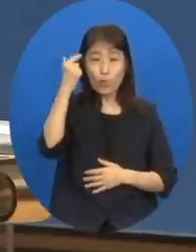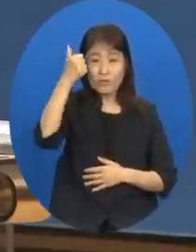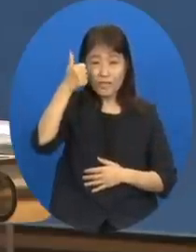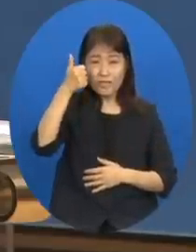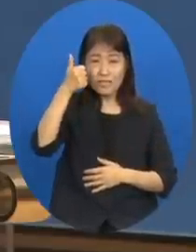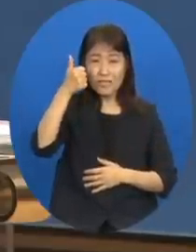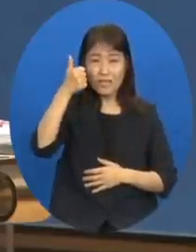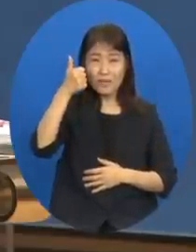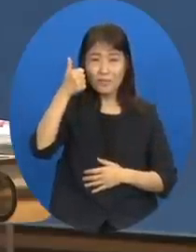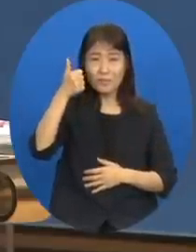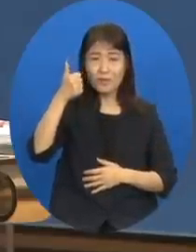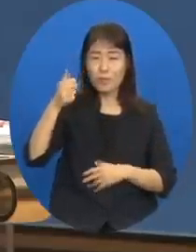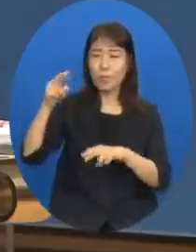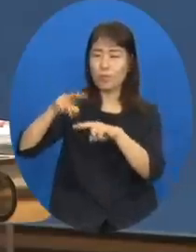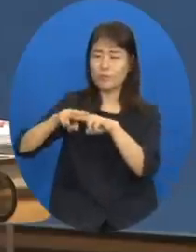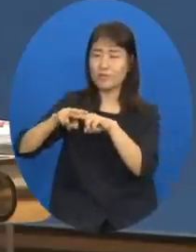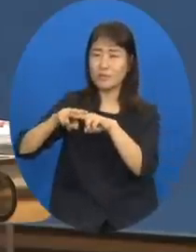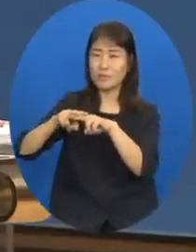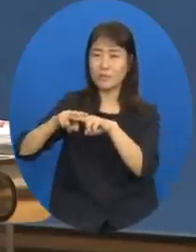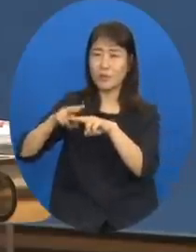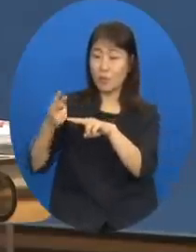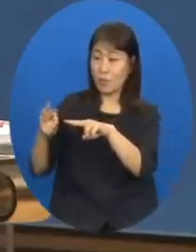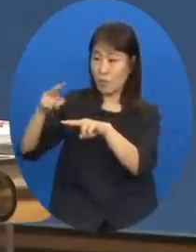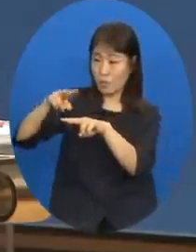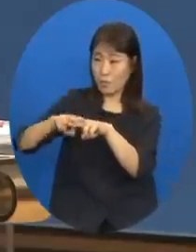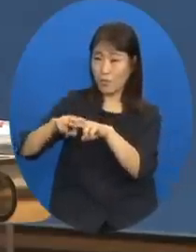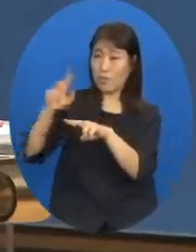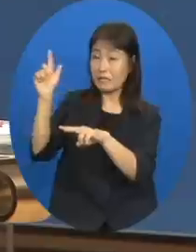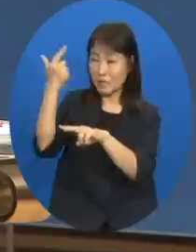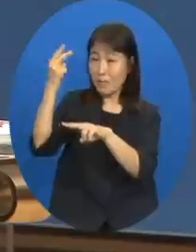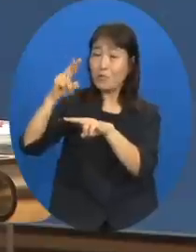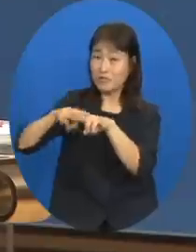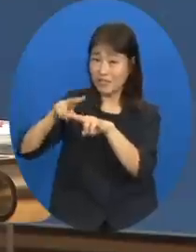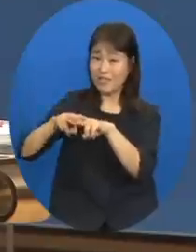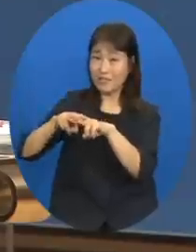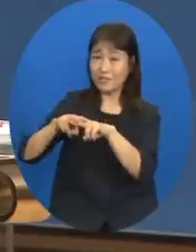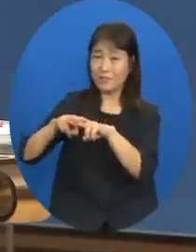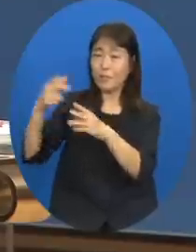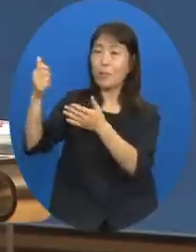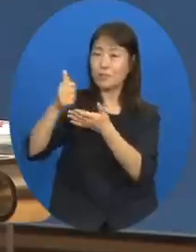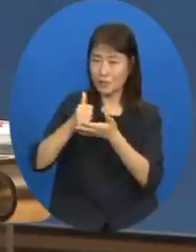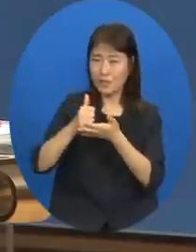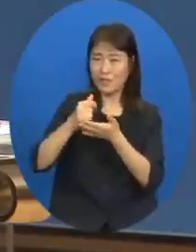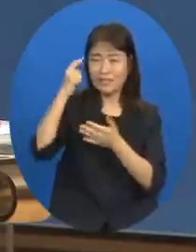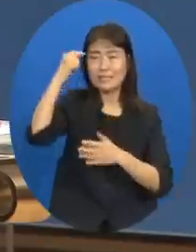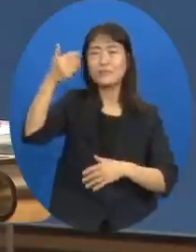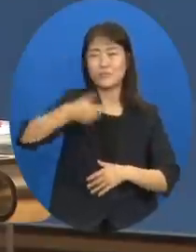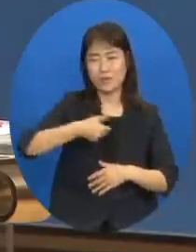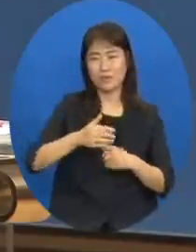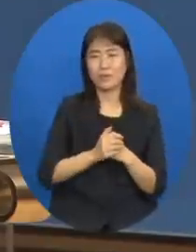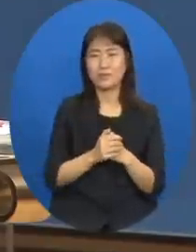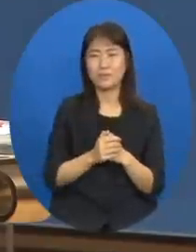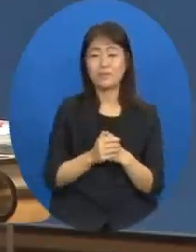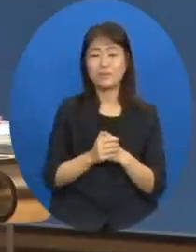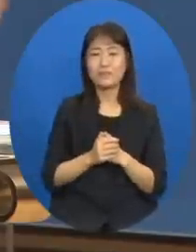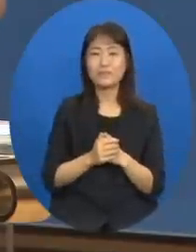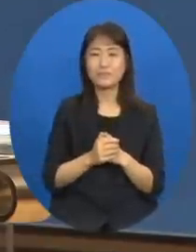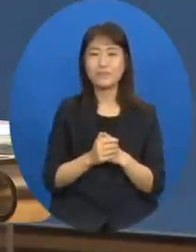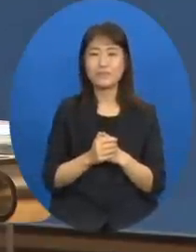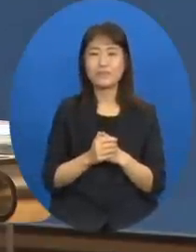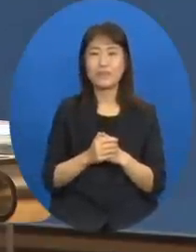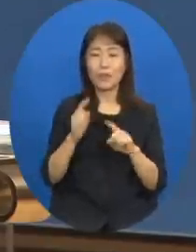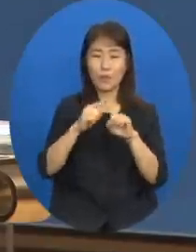모셨냐 하는 것입니다 김다희 목사님 말씀을 듣는 분들이 교회 바깥에도 참 많이 있다는